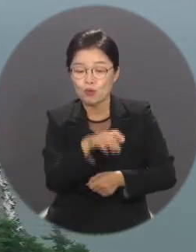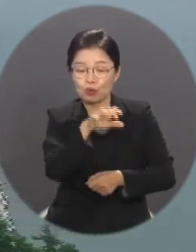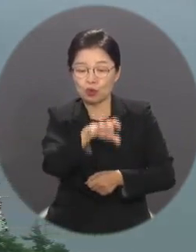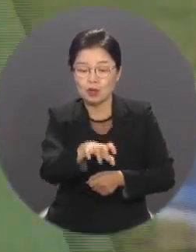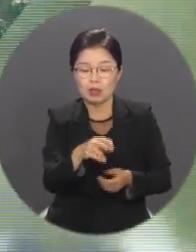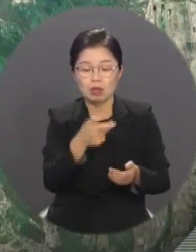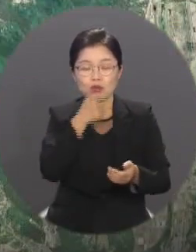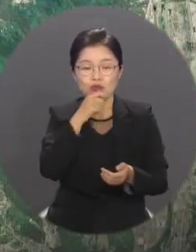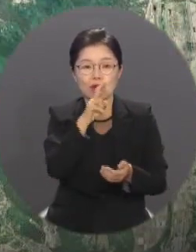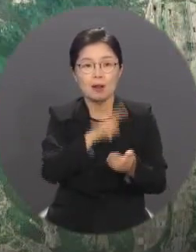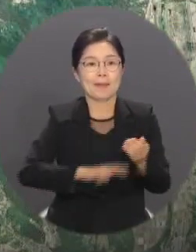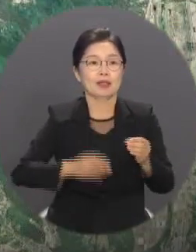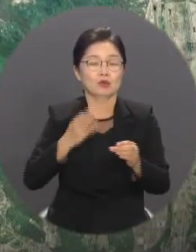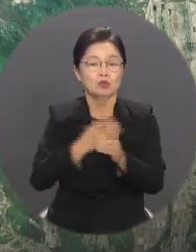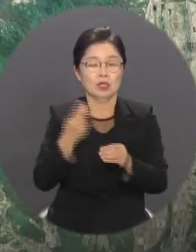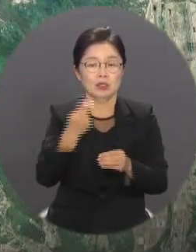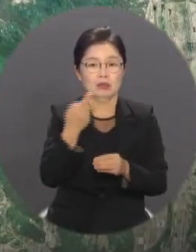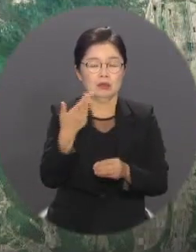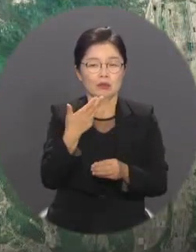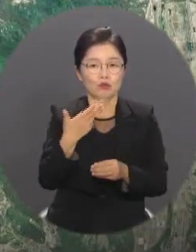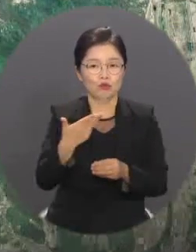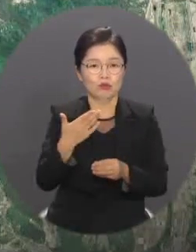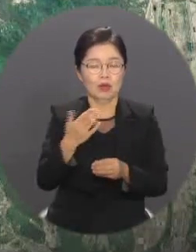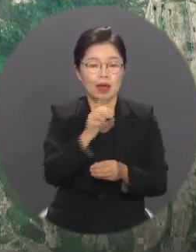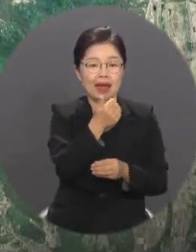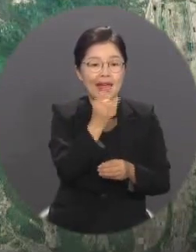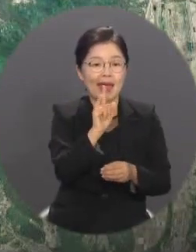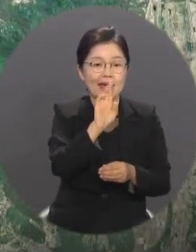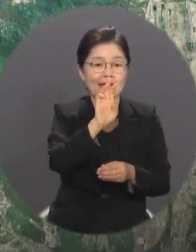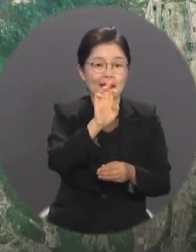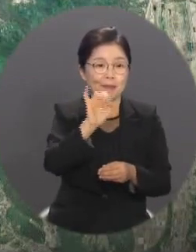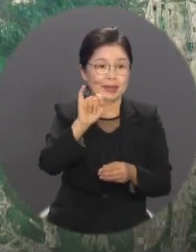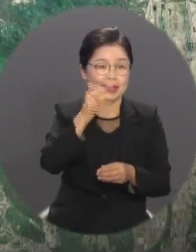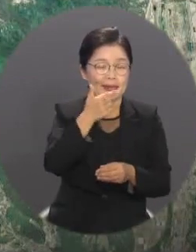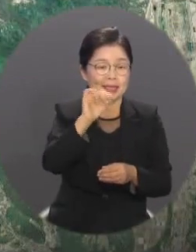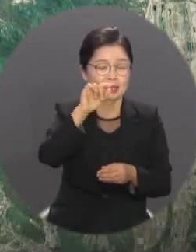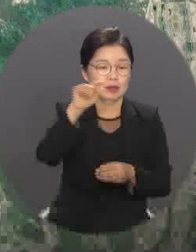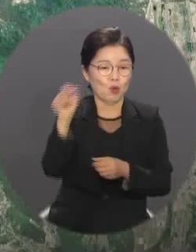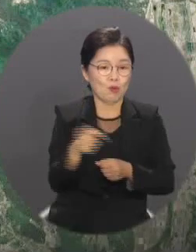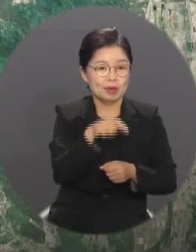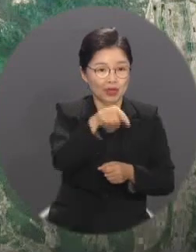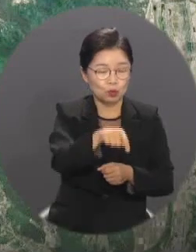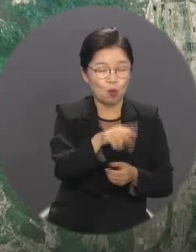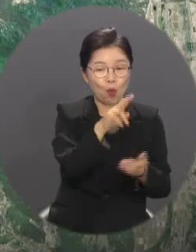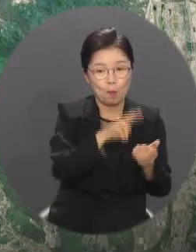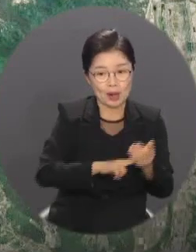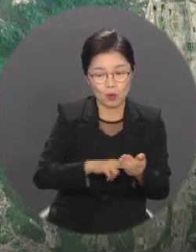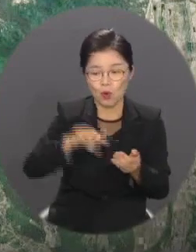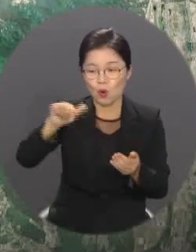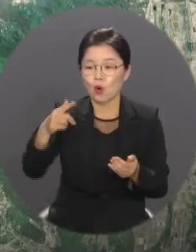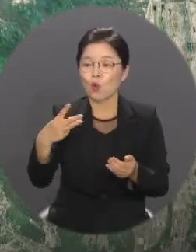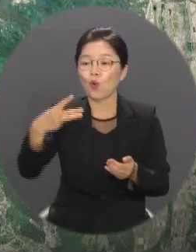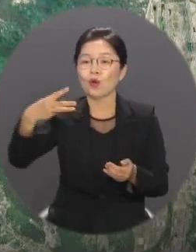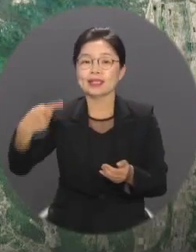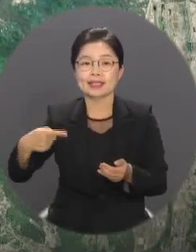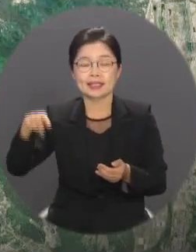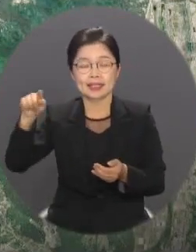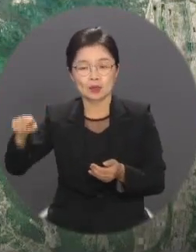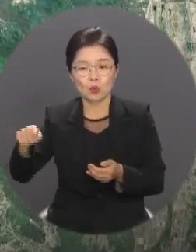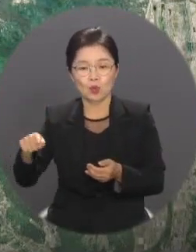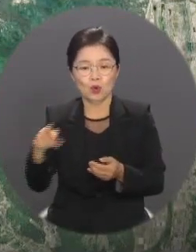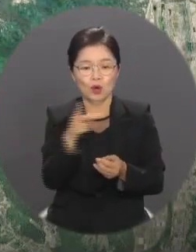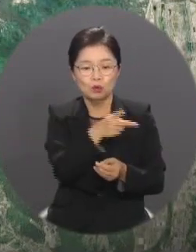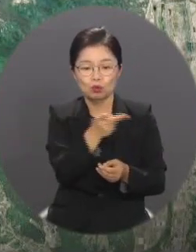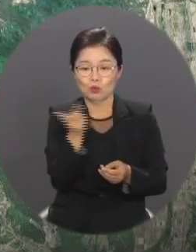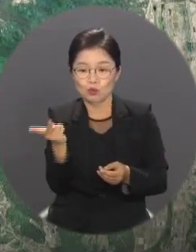있습니다 2019년 이후 해피니스 골프장이 농업 용수 139,000 톤을 골드레이크 골 프 장 2 1,270,000